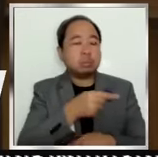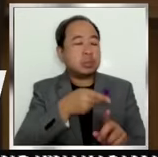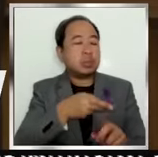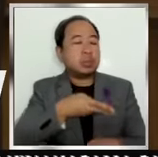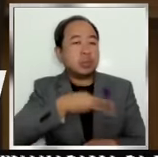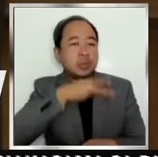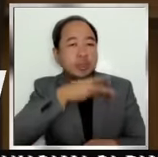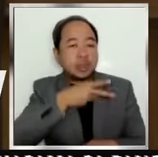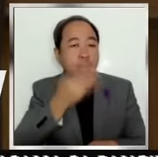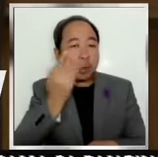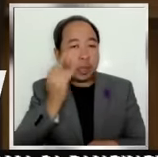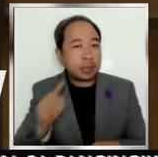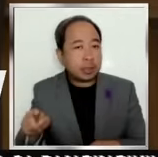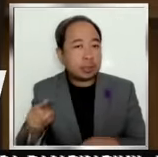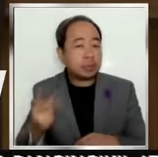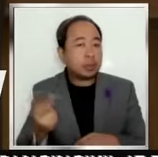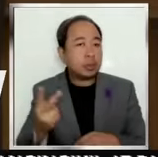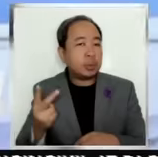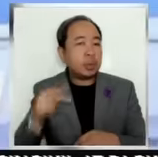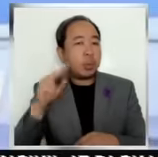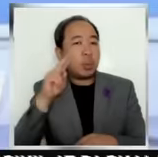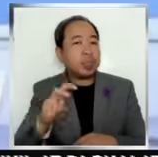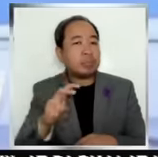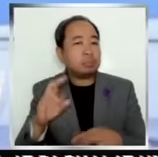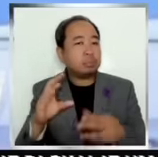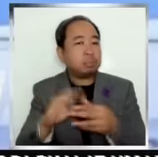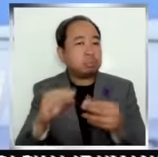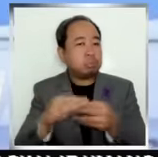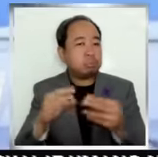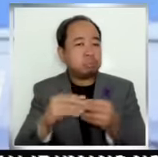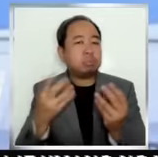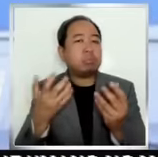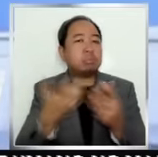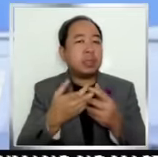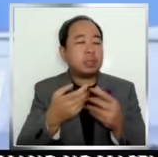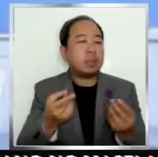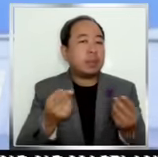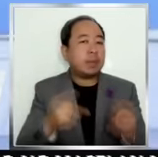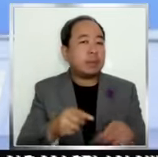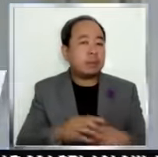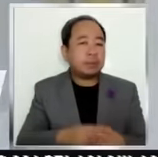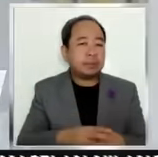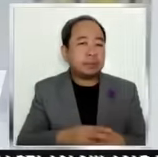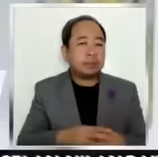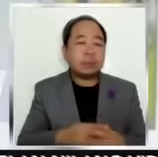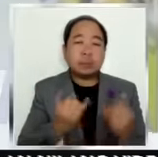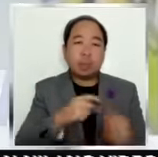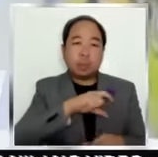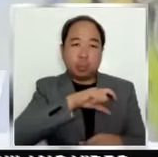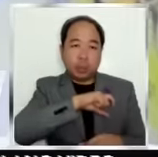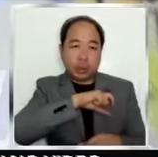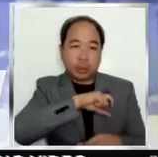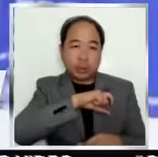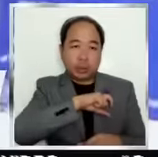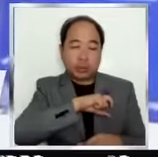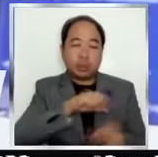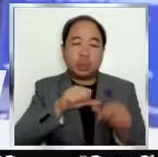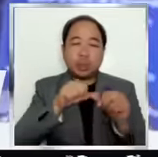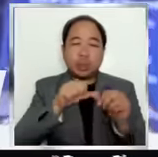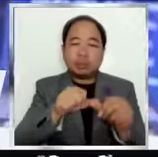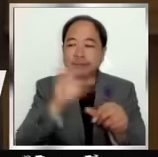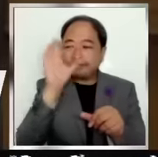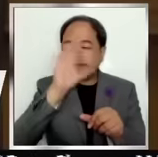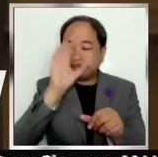mga sinabi ng mga Witnesses natin pero tuloy pa rin daw na nangangalap ang mga autoridad ng forensic evidence na magdidiin sa mga